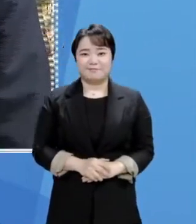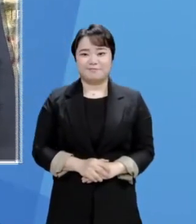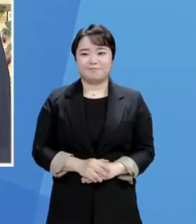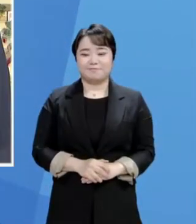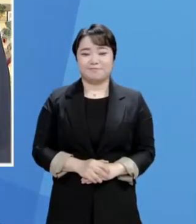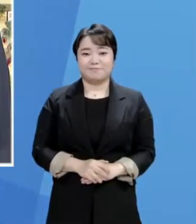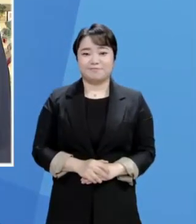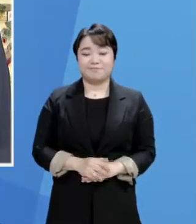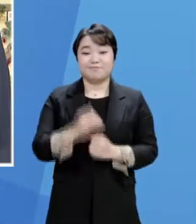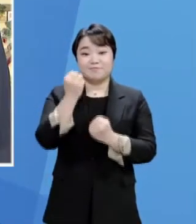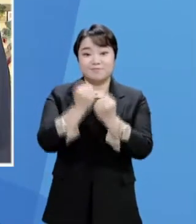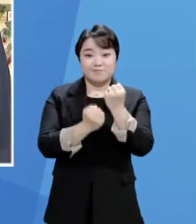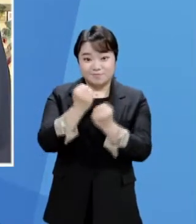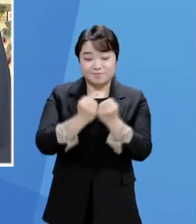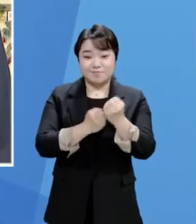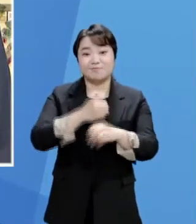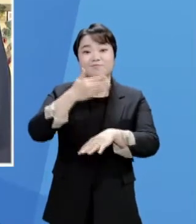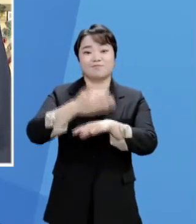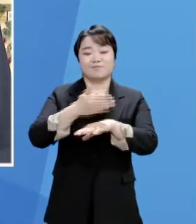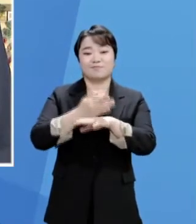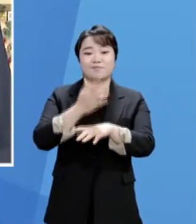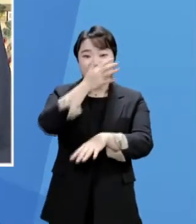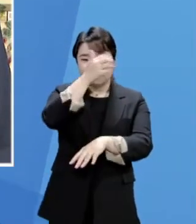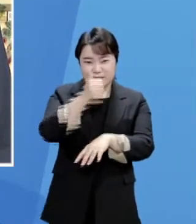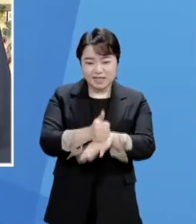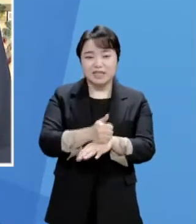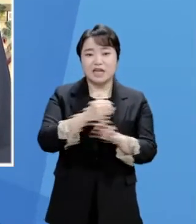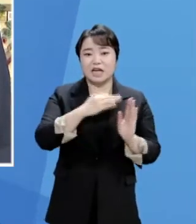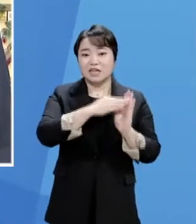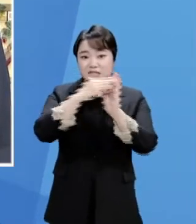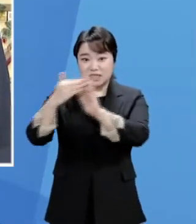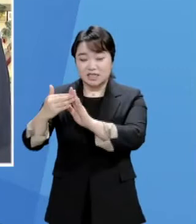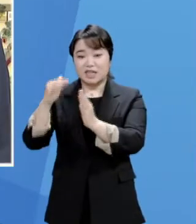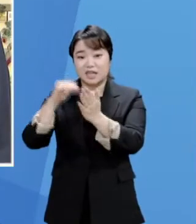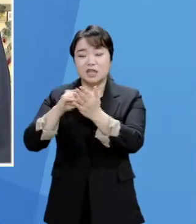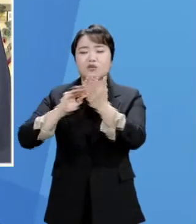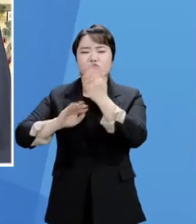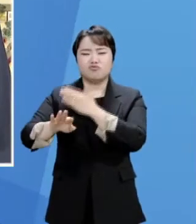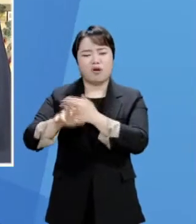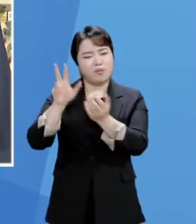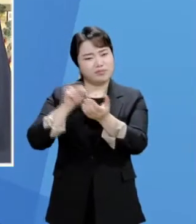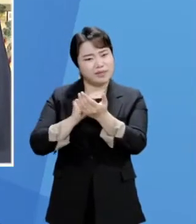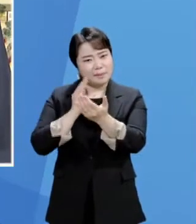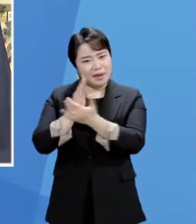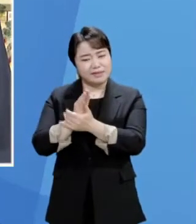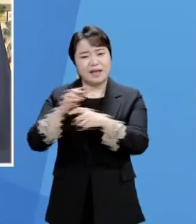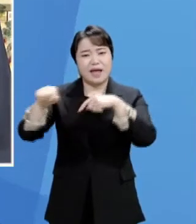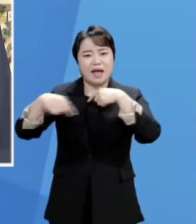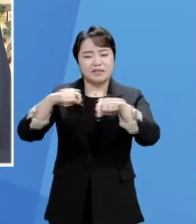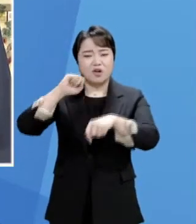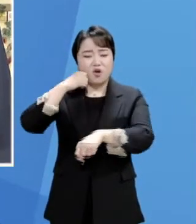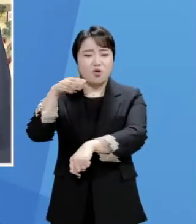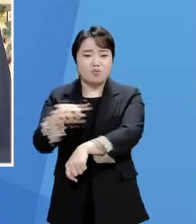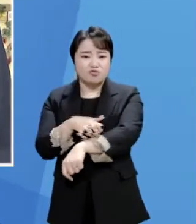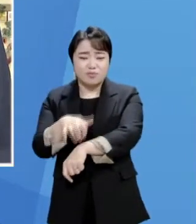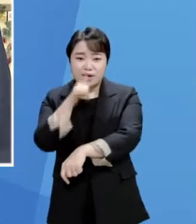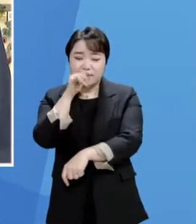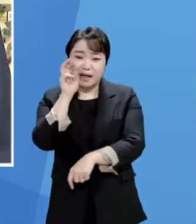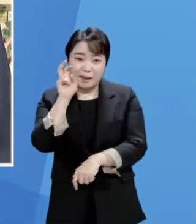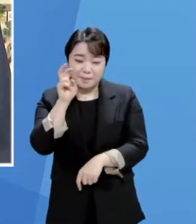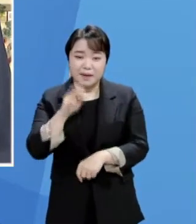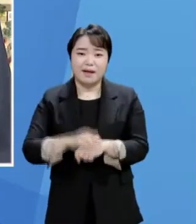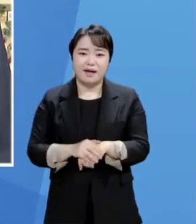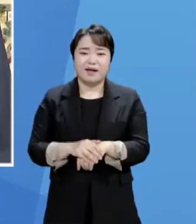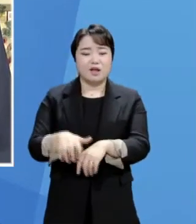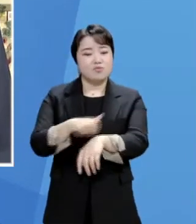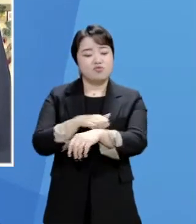네, 알겠습니다. 또 마지막으로 청사 이전 후에 그래도 발생할 수밖에 없는 이 행정 업무의 불편들이 있을 것 같습니다.